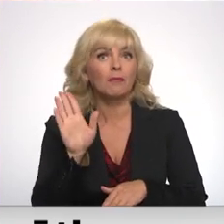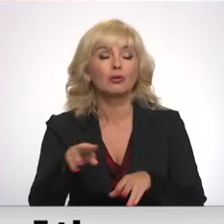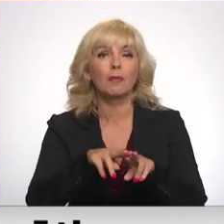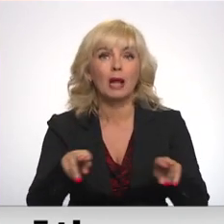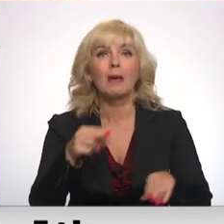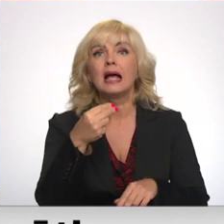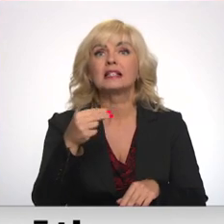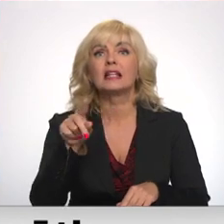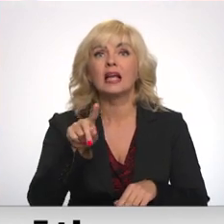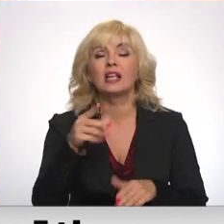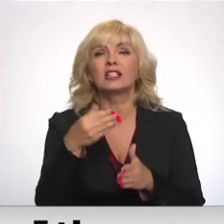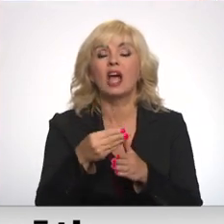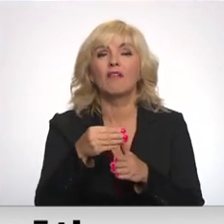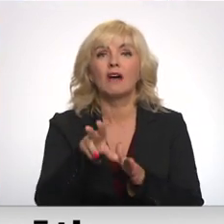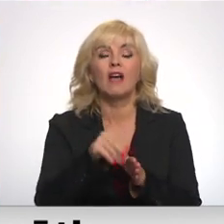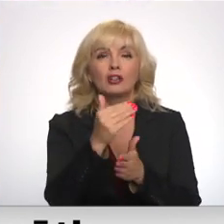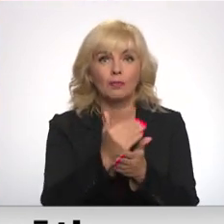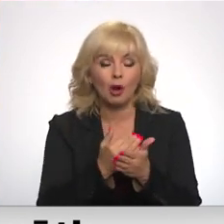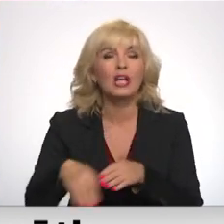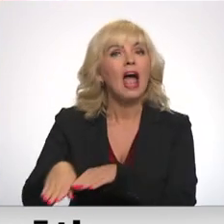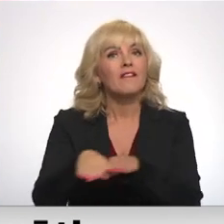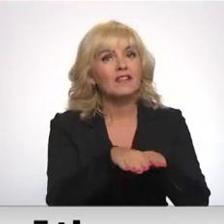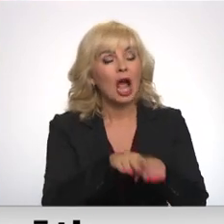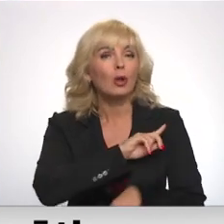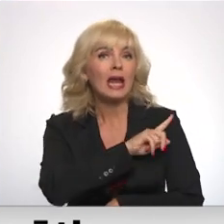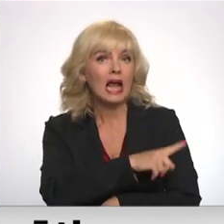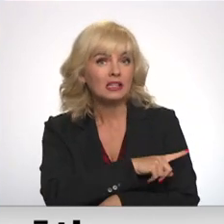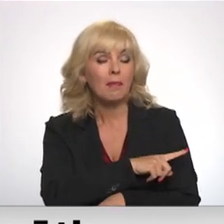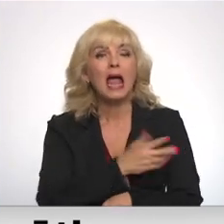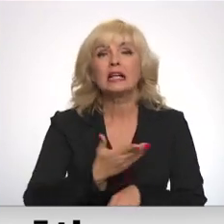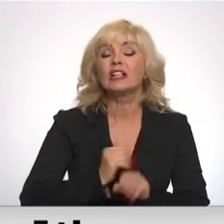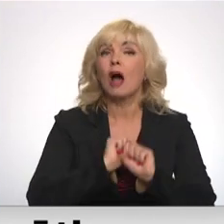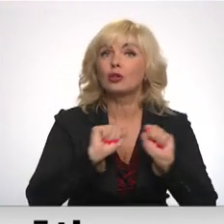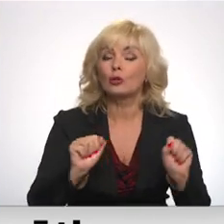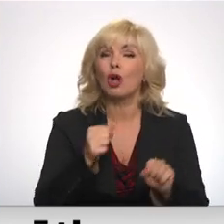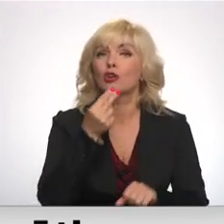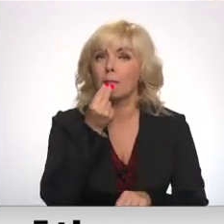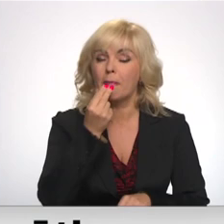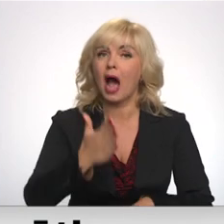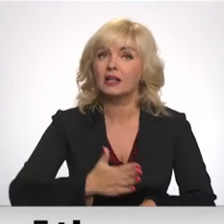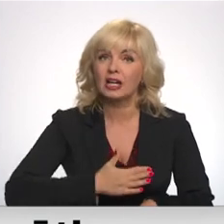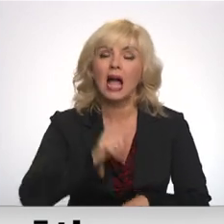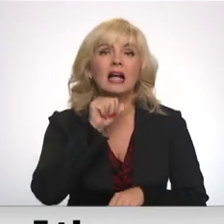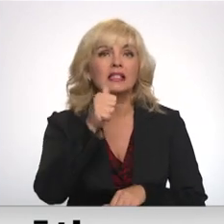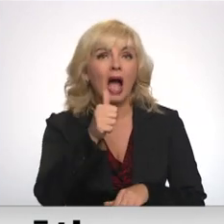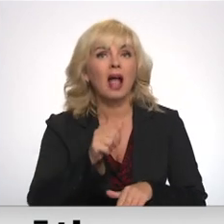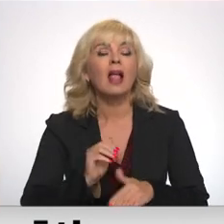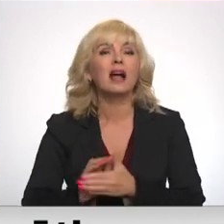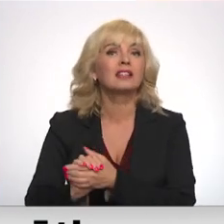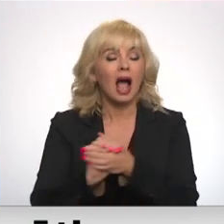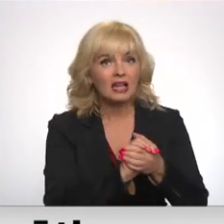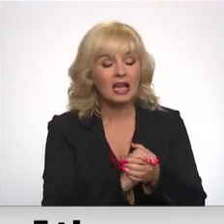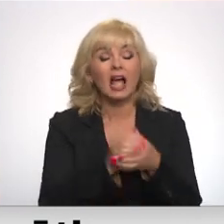ZZS savā vēlēšana programmā sola vienlīdzīgas iespējas ik vienam dzīvot drošā, pārtikušā, zaļā, saliedētā un brīvā